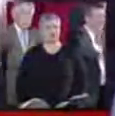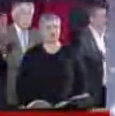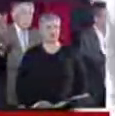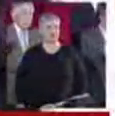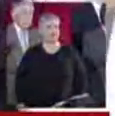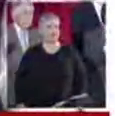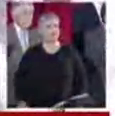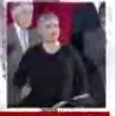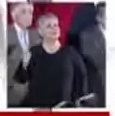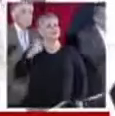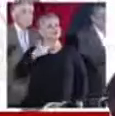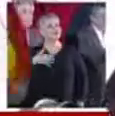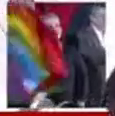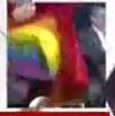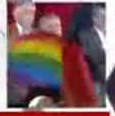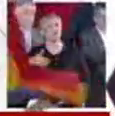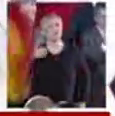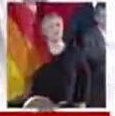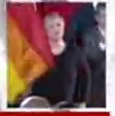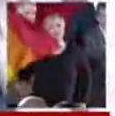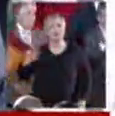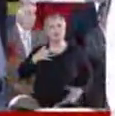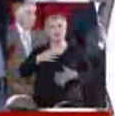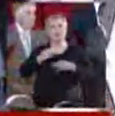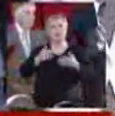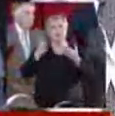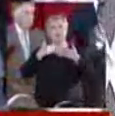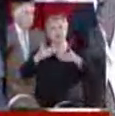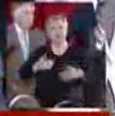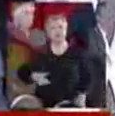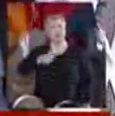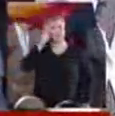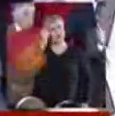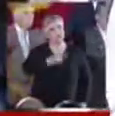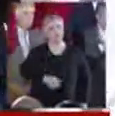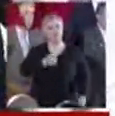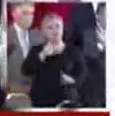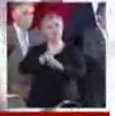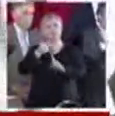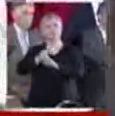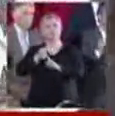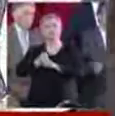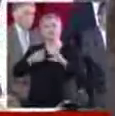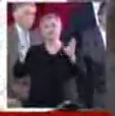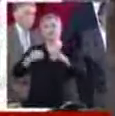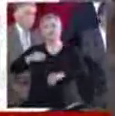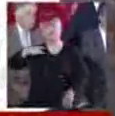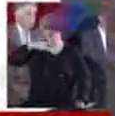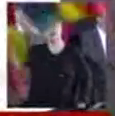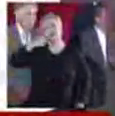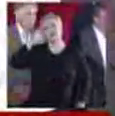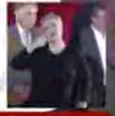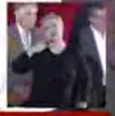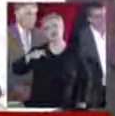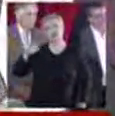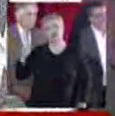εκπροσώπους τους δεν έχουν βασιλιάδες όπως στο παρελθόν δίνουν αγώνα για τα δικαιώματά τους και εμείς δώσαμε επίσης